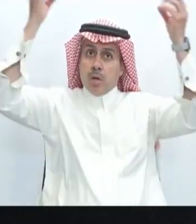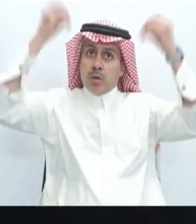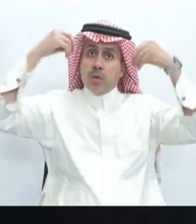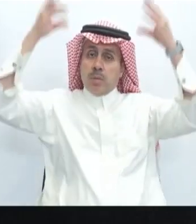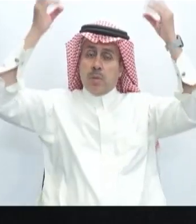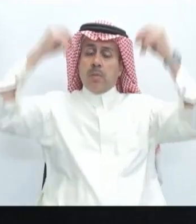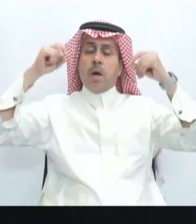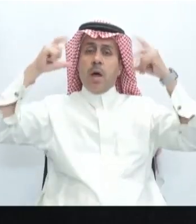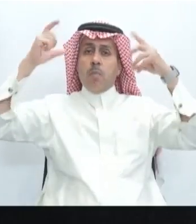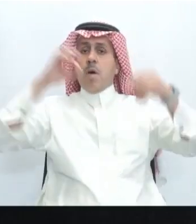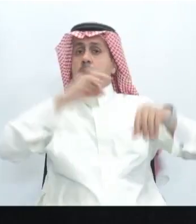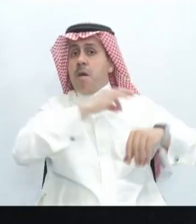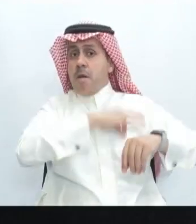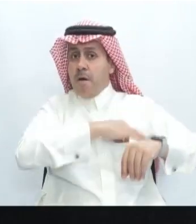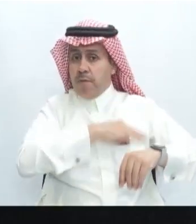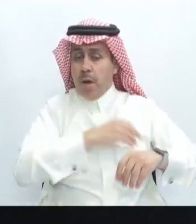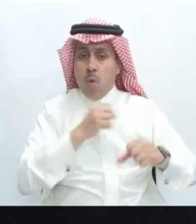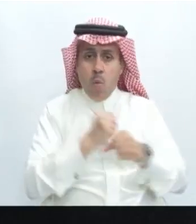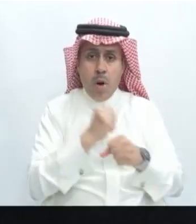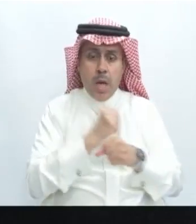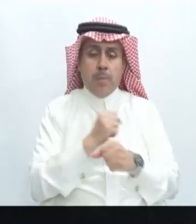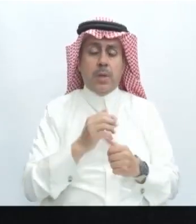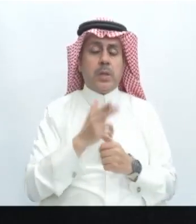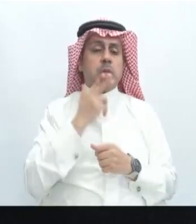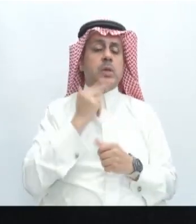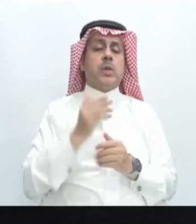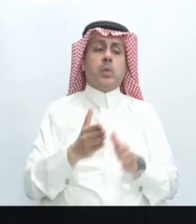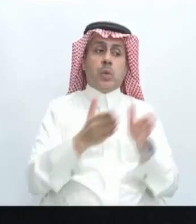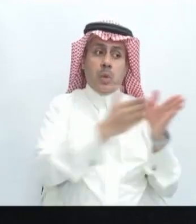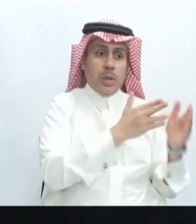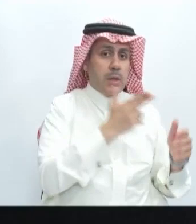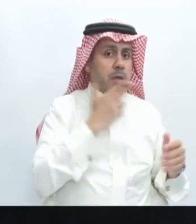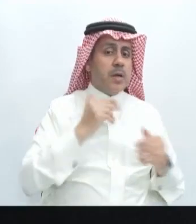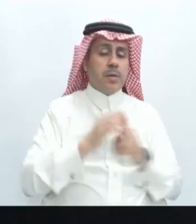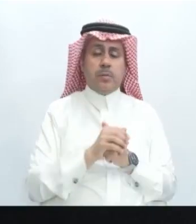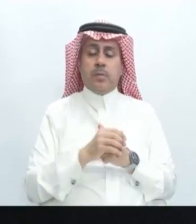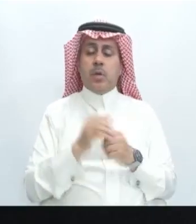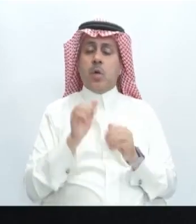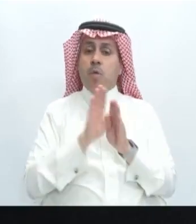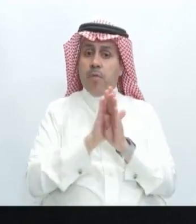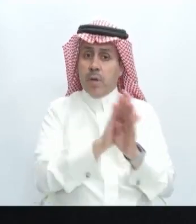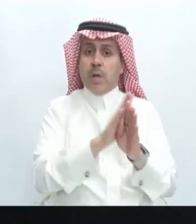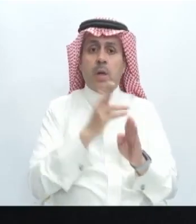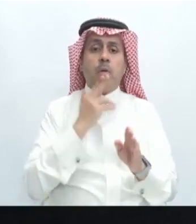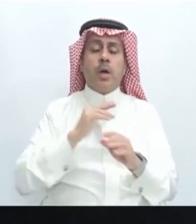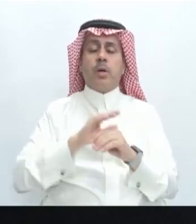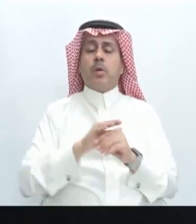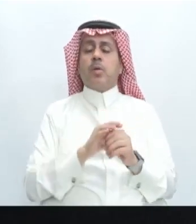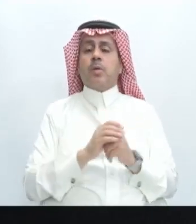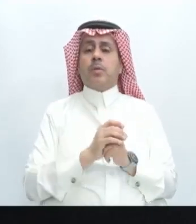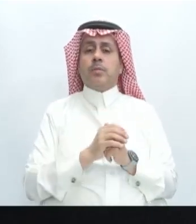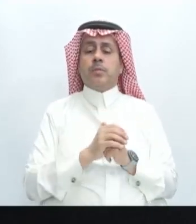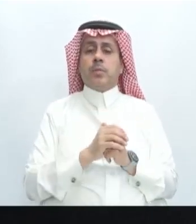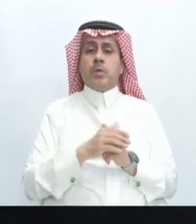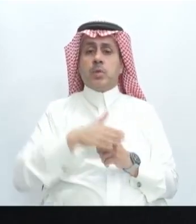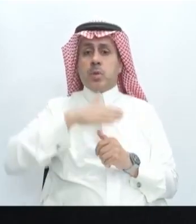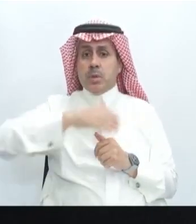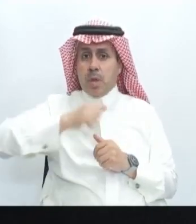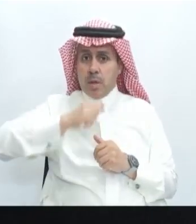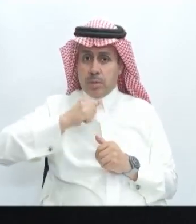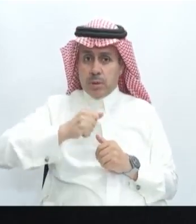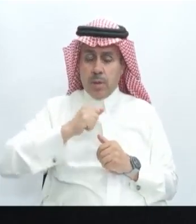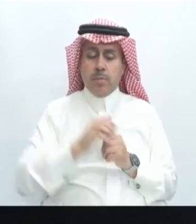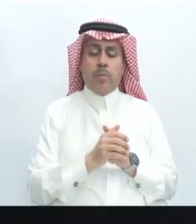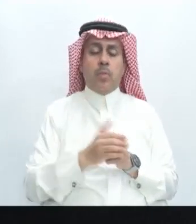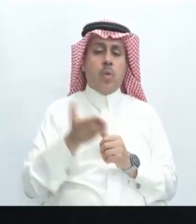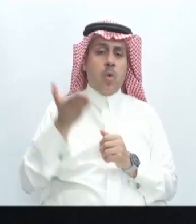ان يرزقنا العلم النافع والعمل الصالح ويلهمنا رشدنا وان يوفقنا لكل خير ويعيننا عليه وص لى الله على نبينا